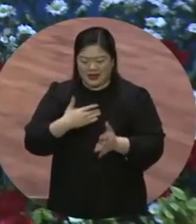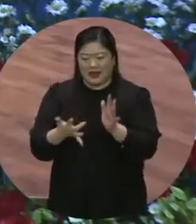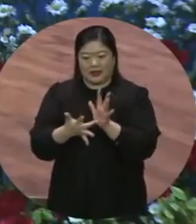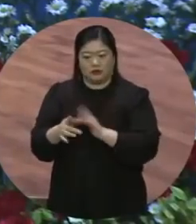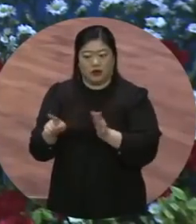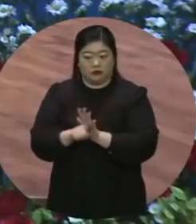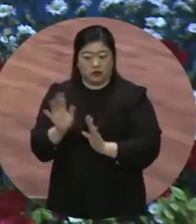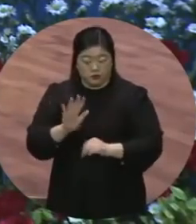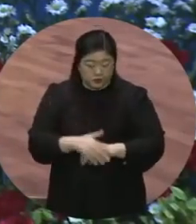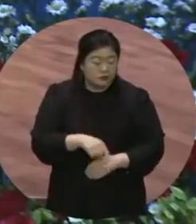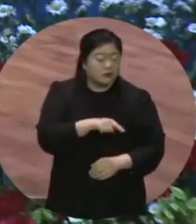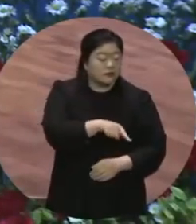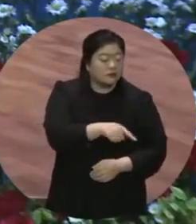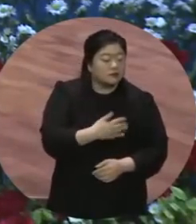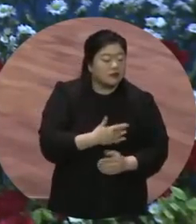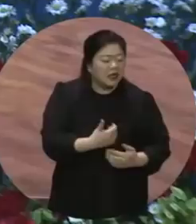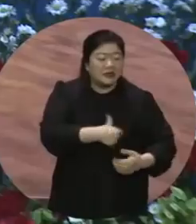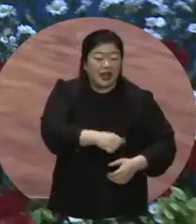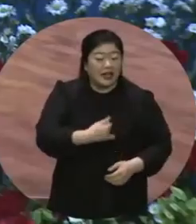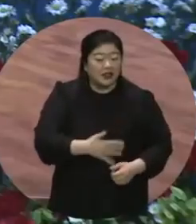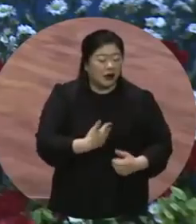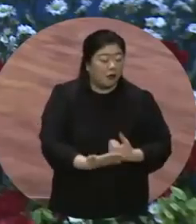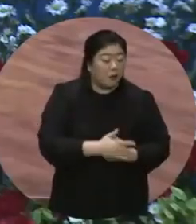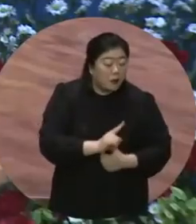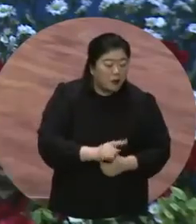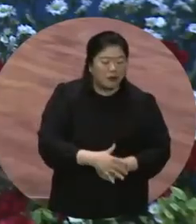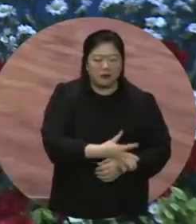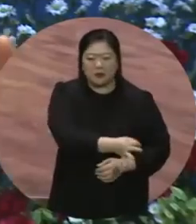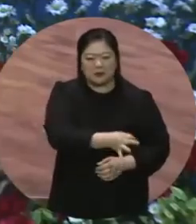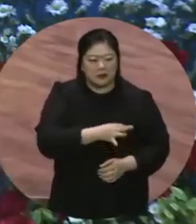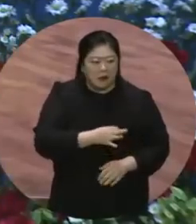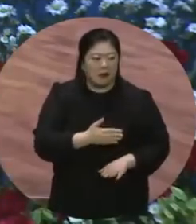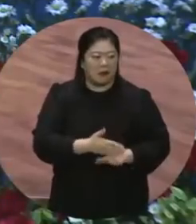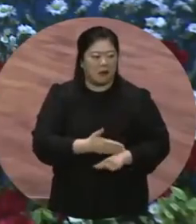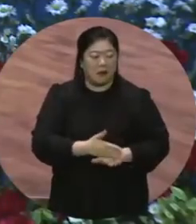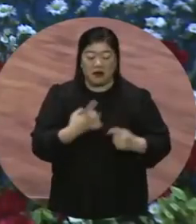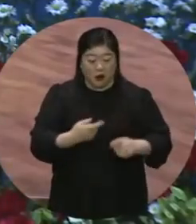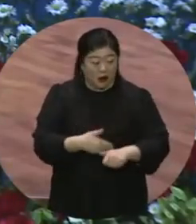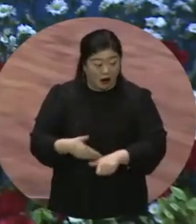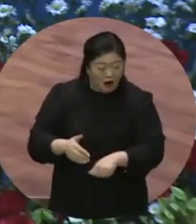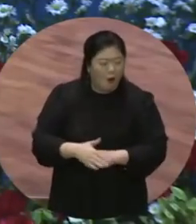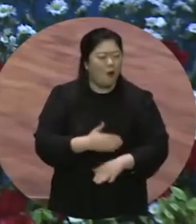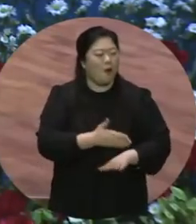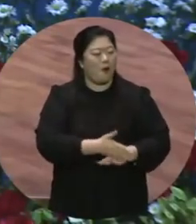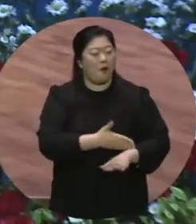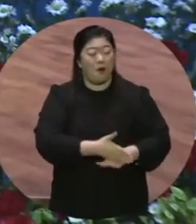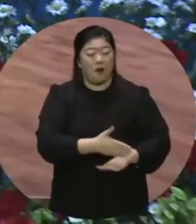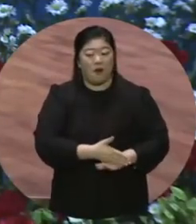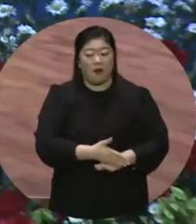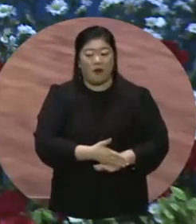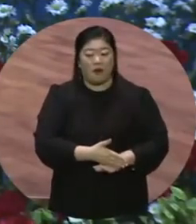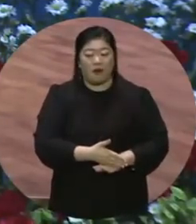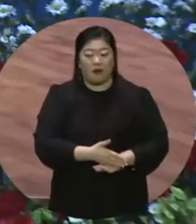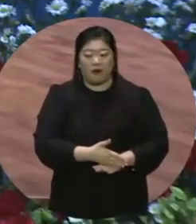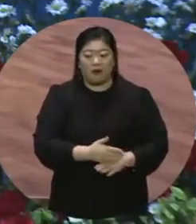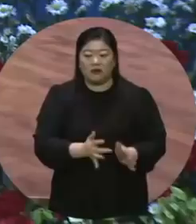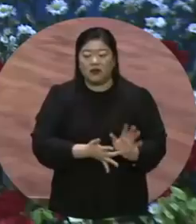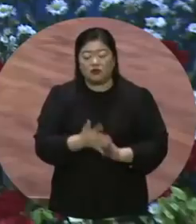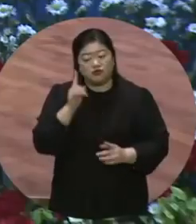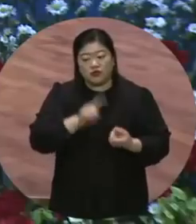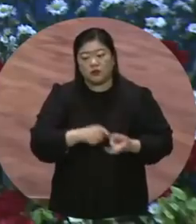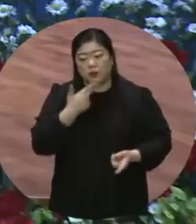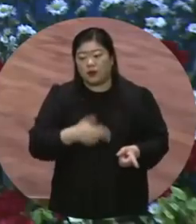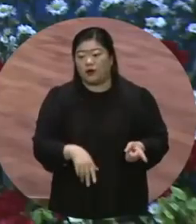늘 관심이에요. 그것부터 시작하세요. 마음이 열려야 그 다음 말을 들어주지. 그러니까